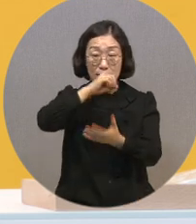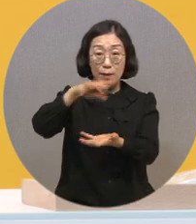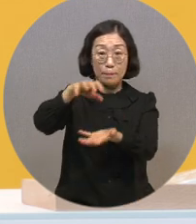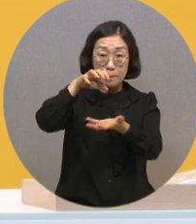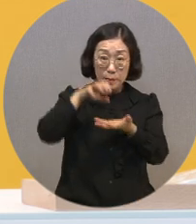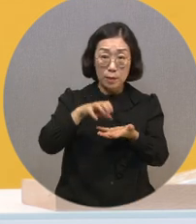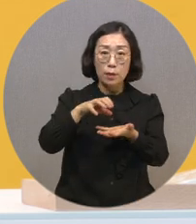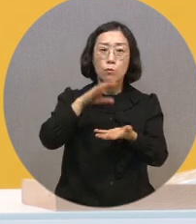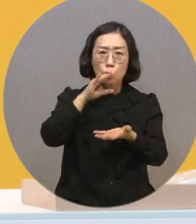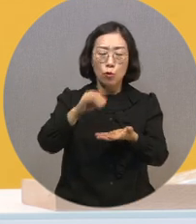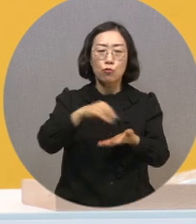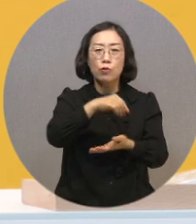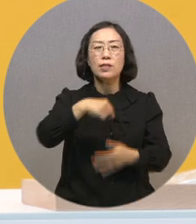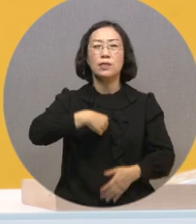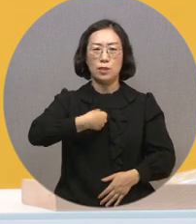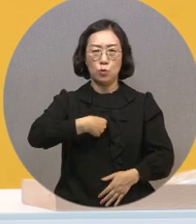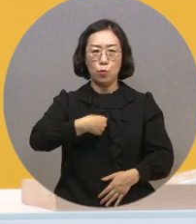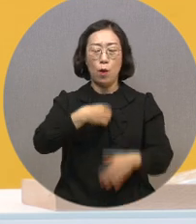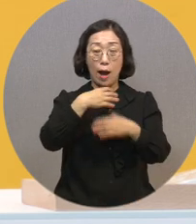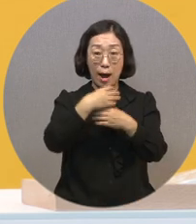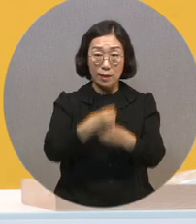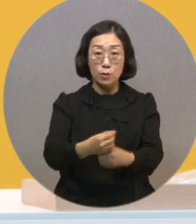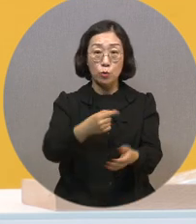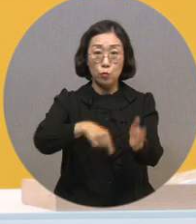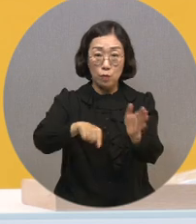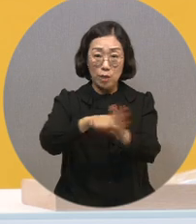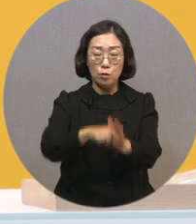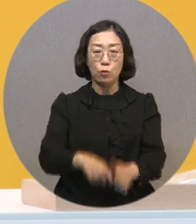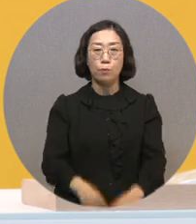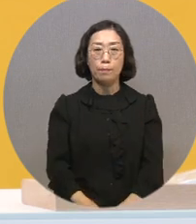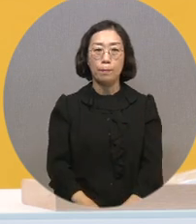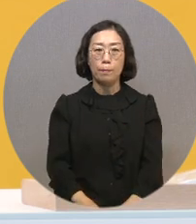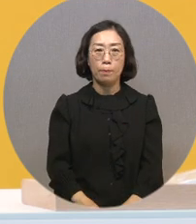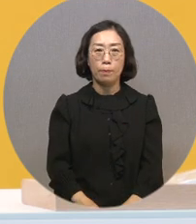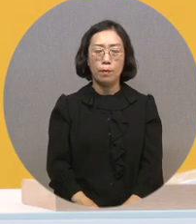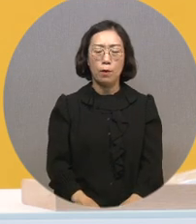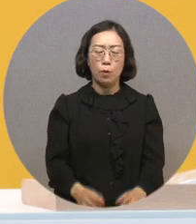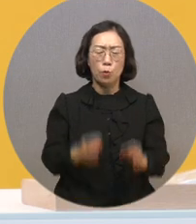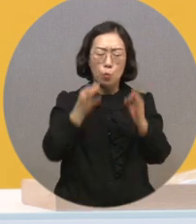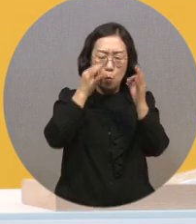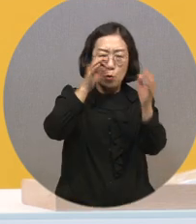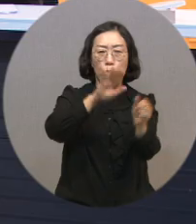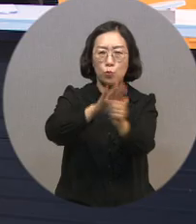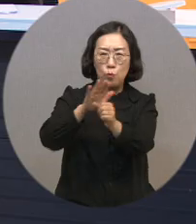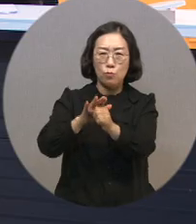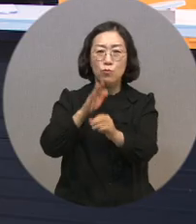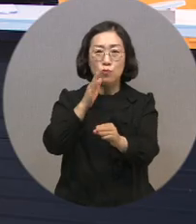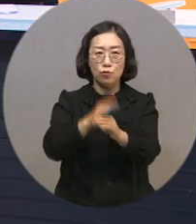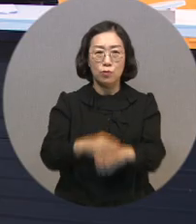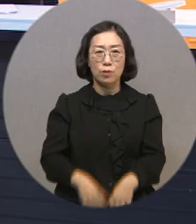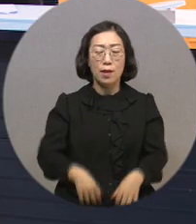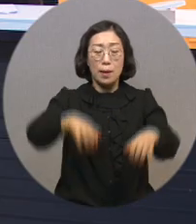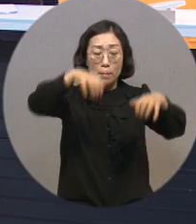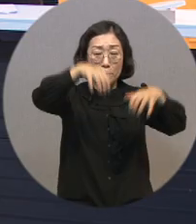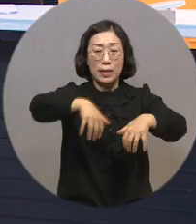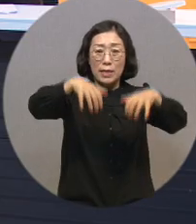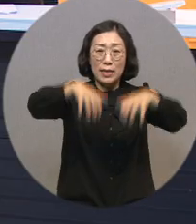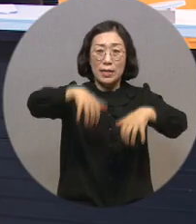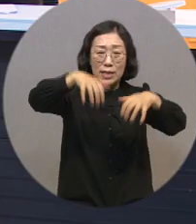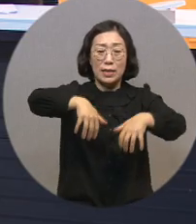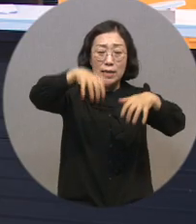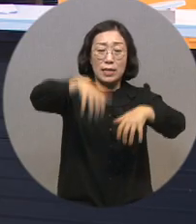우리 스스로가 안전망을 구축하기 위해서 지금 굉장히 애를 쓰고 있다라는 말씀드리고 특히 비가 오면